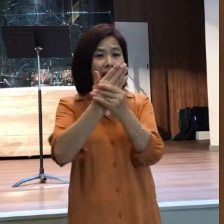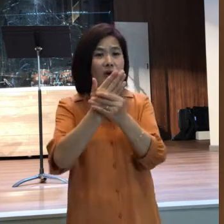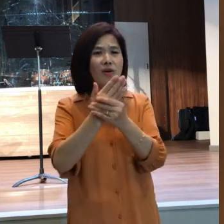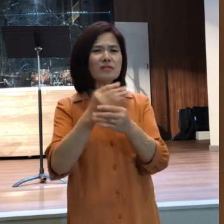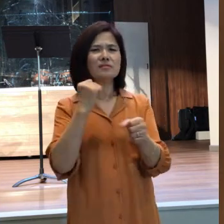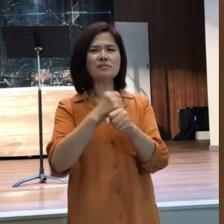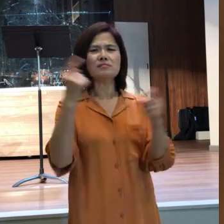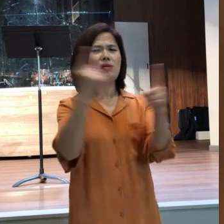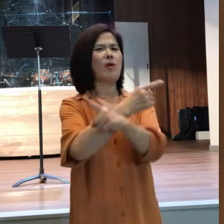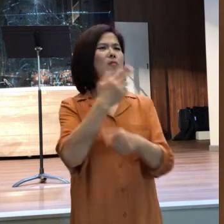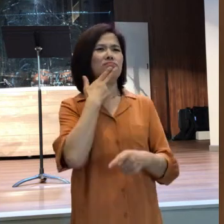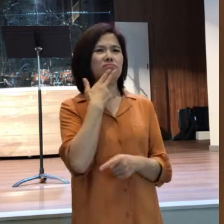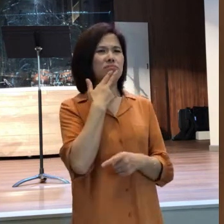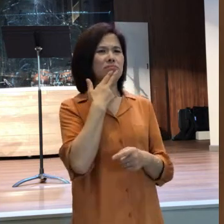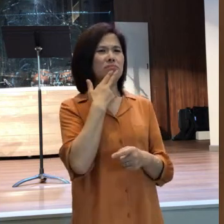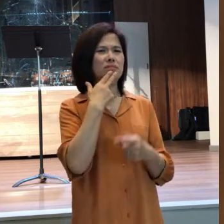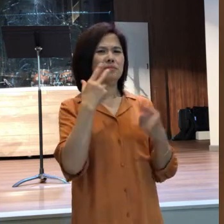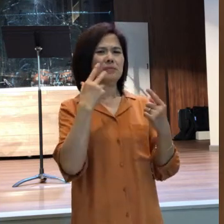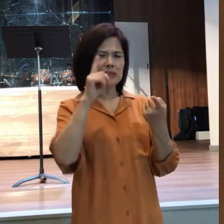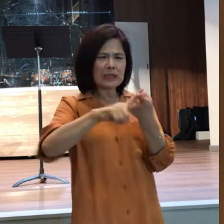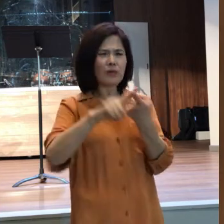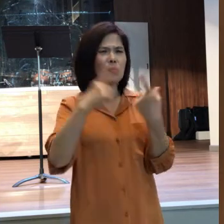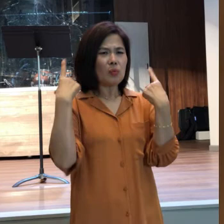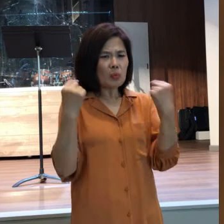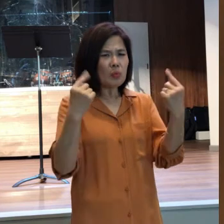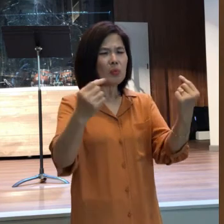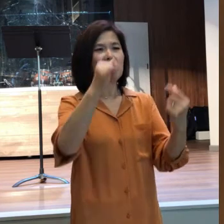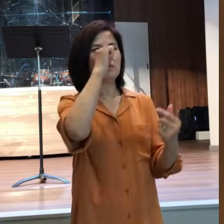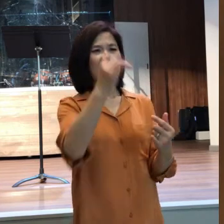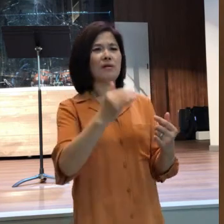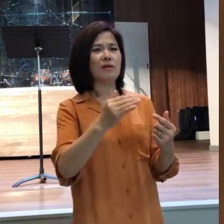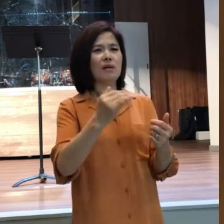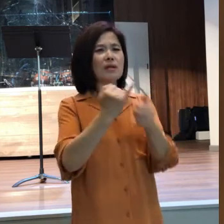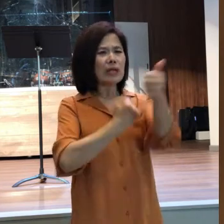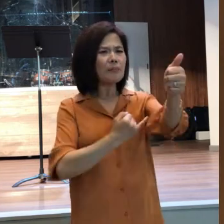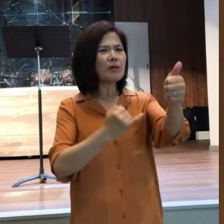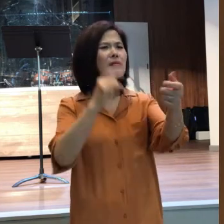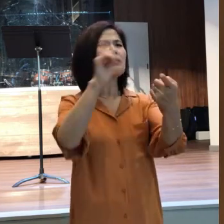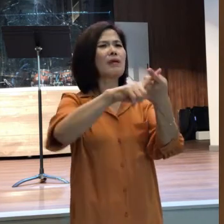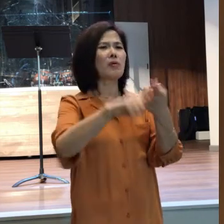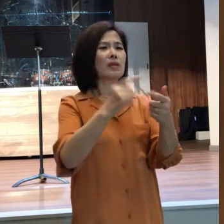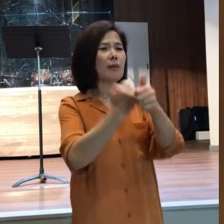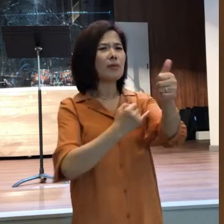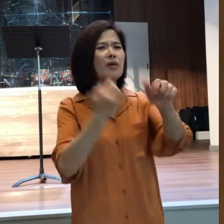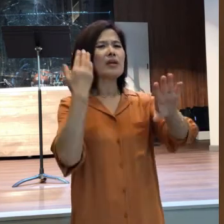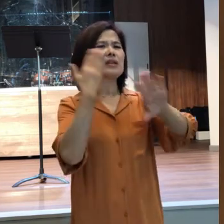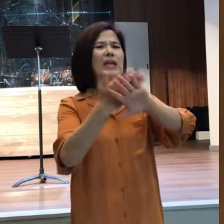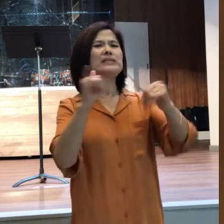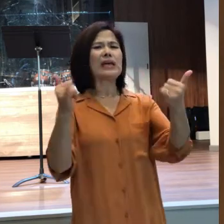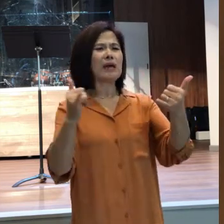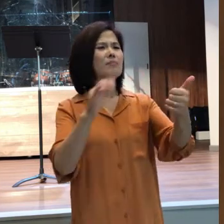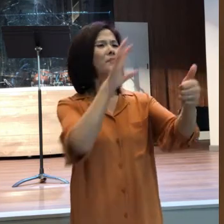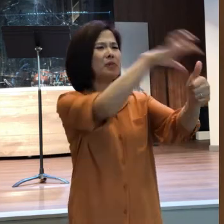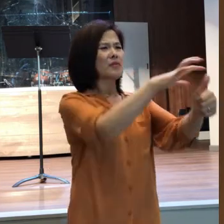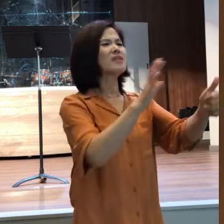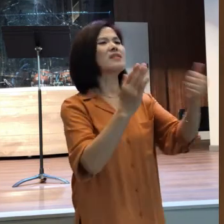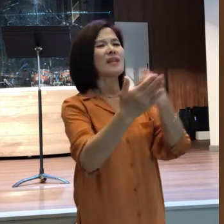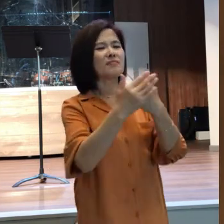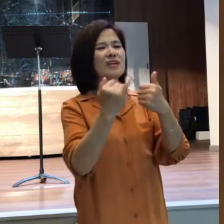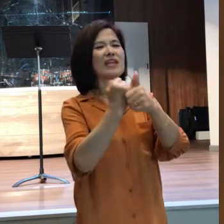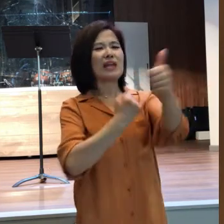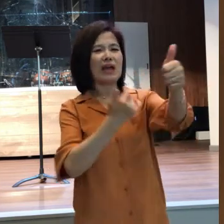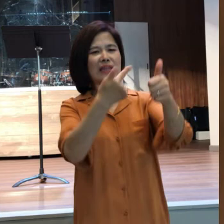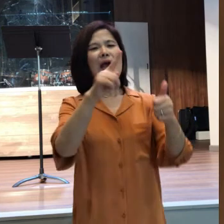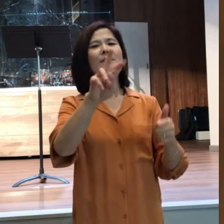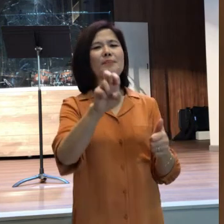사건은 변하지 않아요. 여러분 잘 아시잖아. 남편이 왜 남편이에요? 남의 편이니까